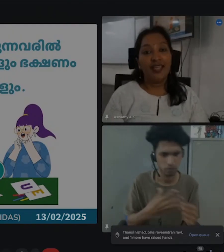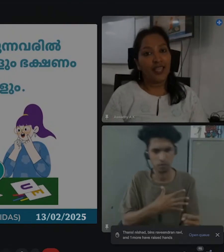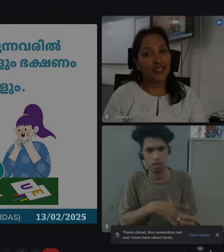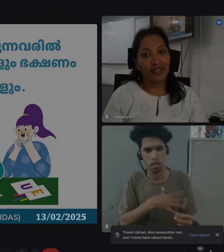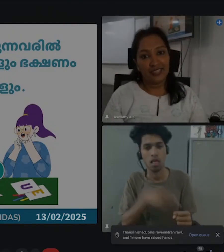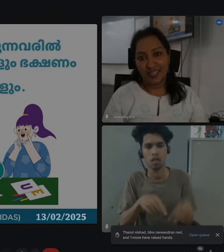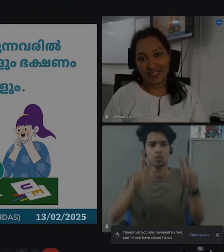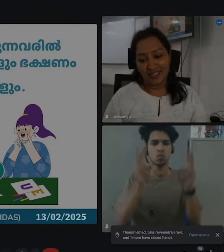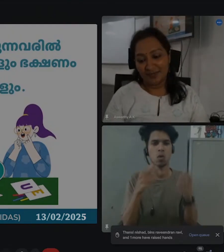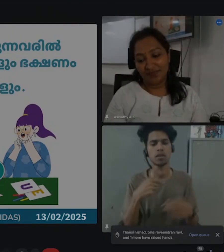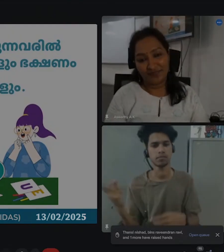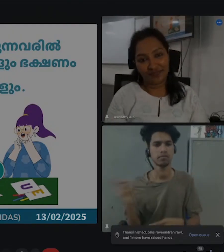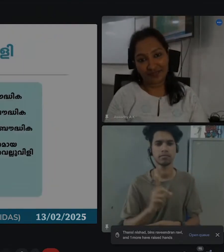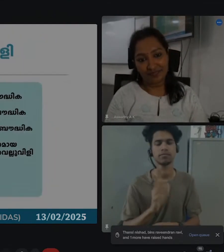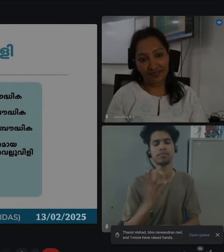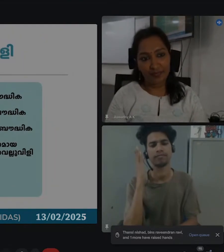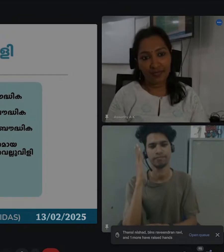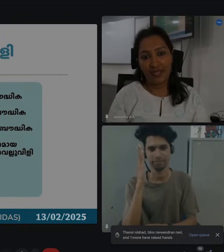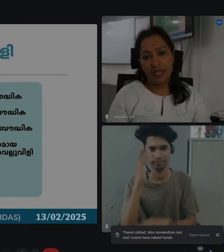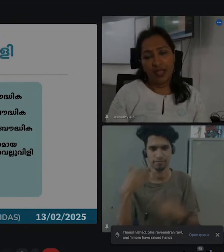സംസാരിക്കാനാണ് ഞാൻ ഇന്നിവിടെ എത്തിയിരിക്കുന്നത്.